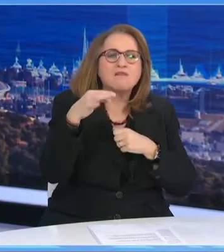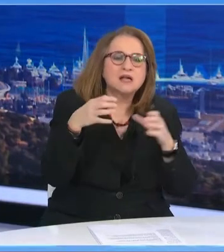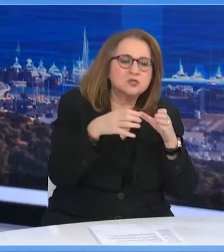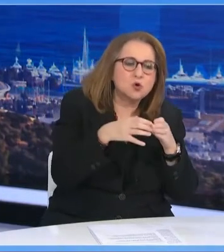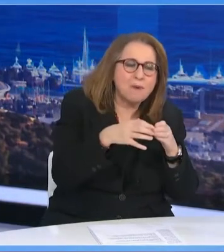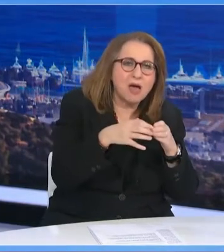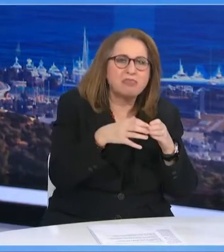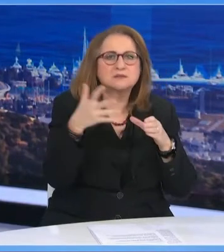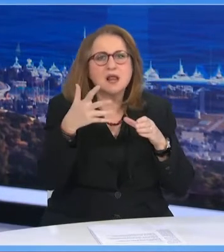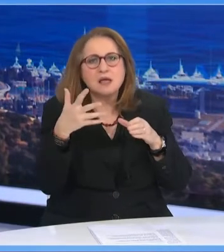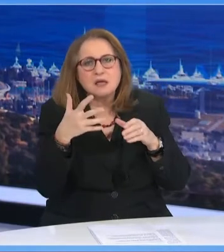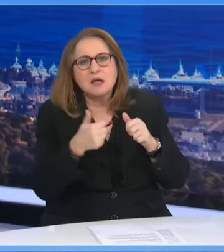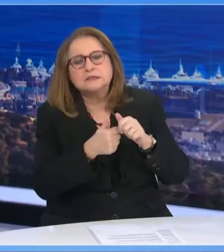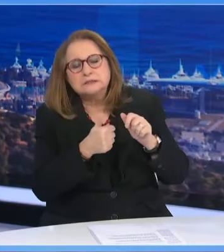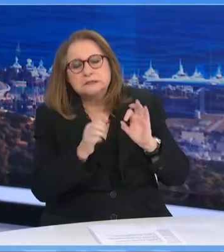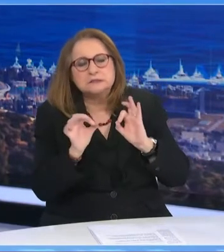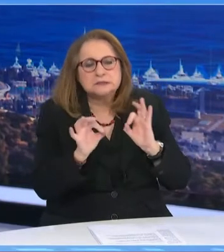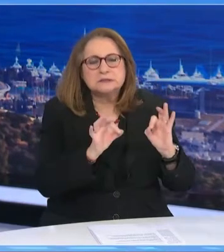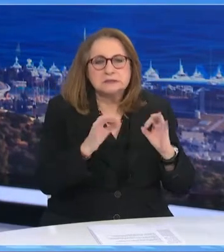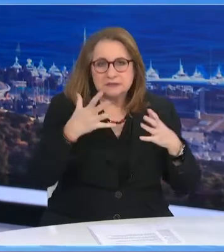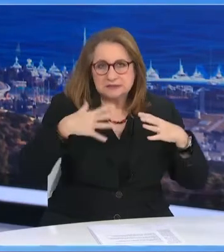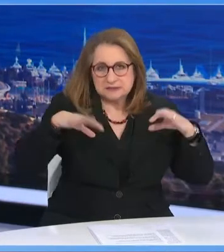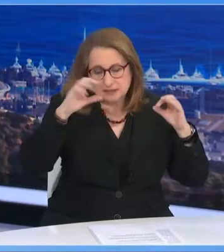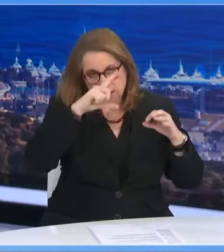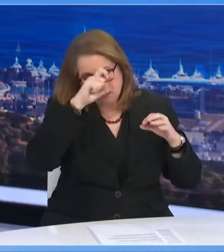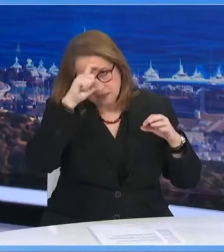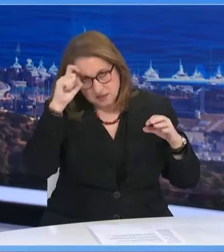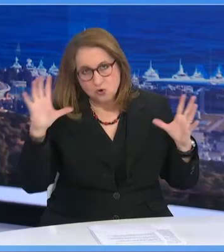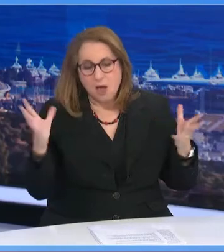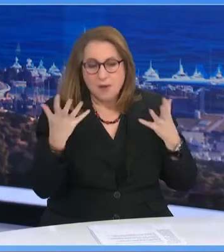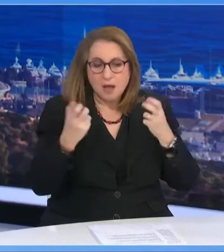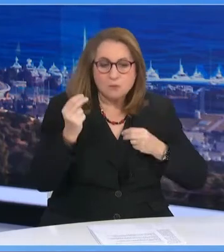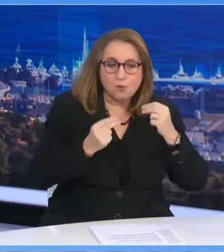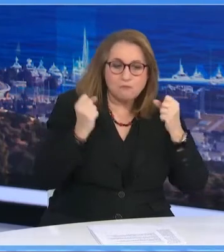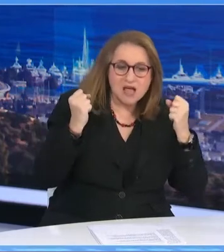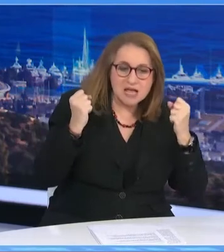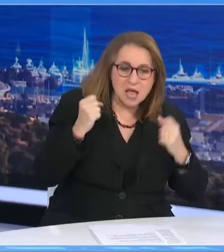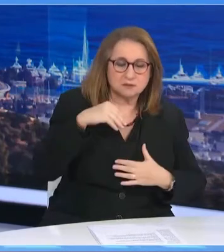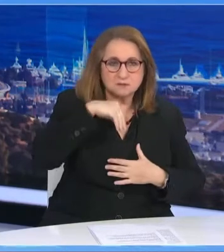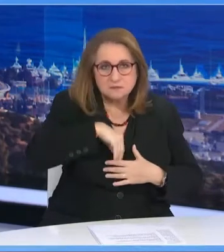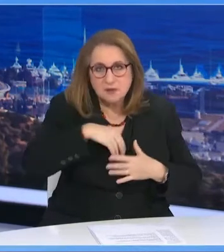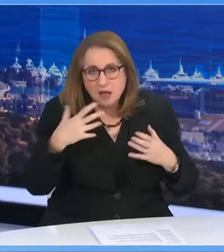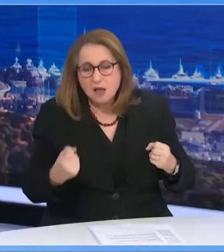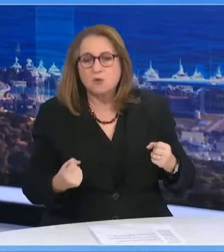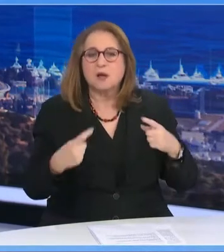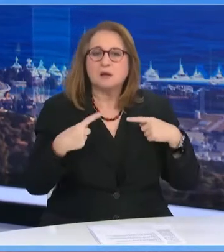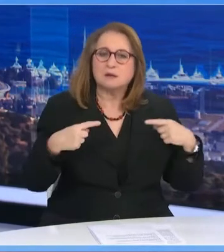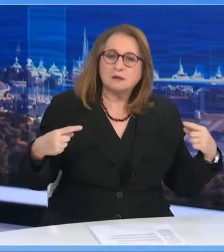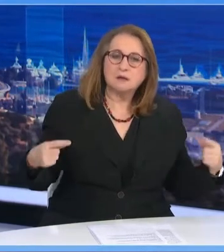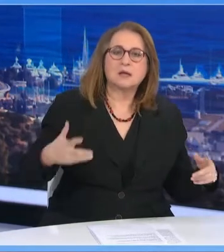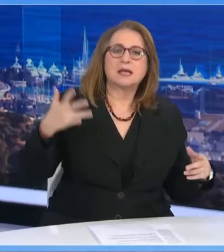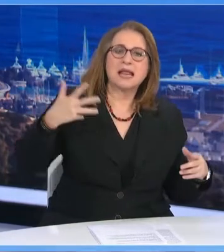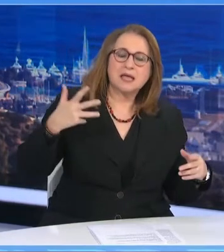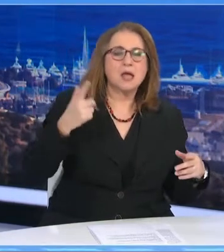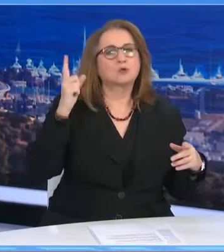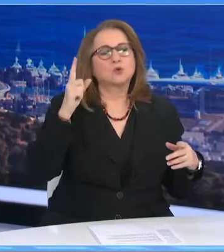εμβολιασμό με βάση την εκτίμηση κινδύνου, σοβαρής νόσου και θανάτου, με επιβαρυντικό παράγοντα κυρίως στην